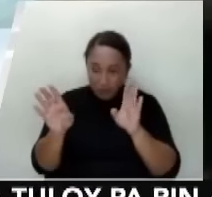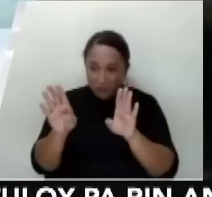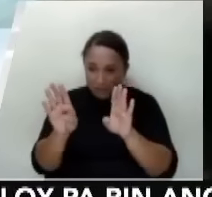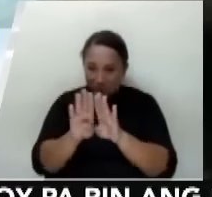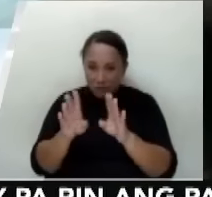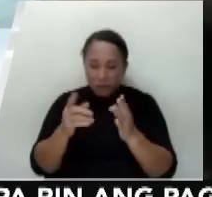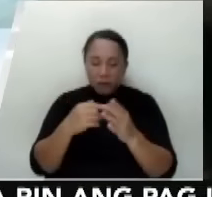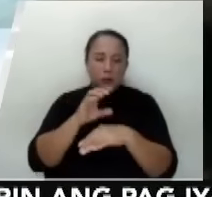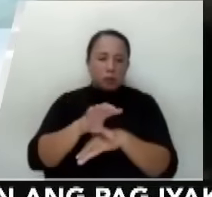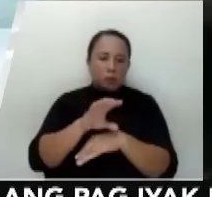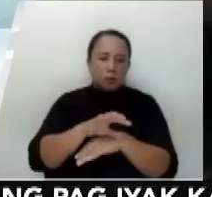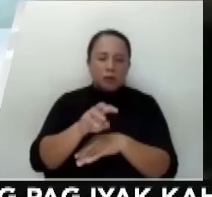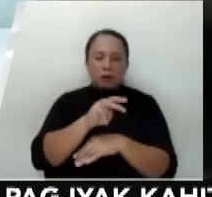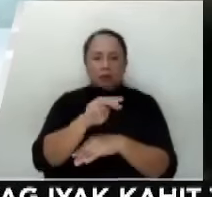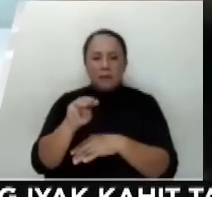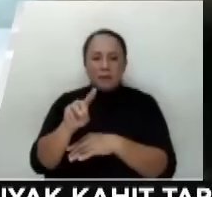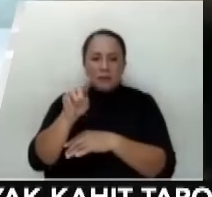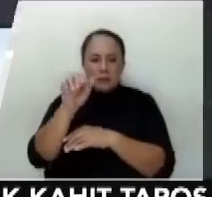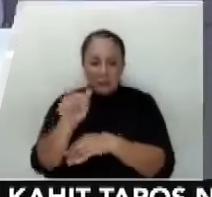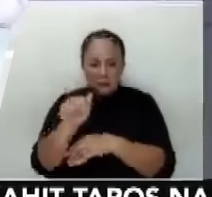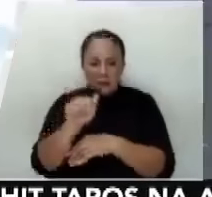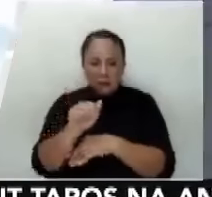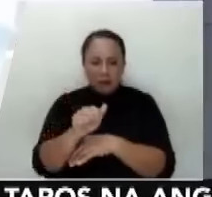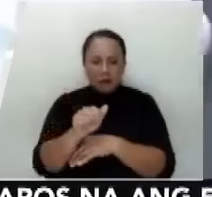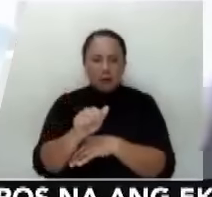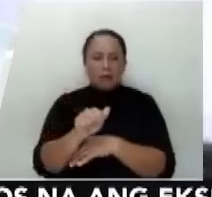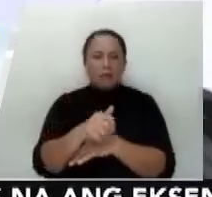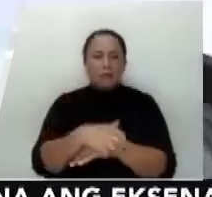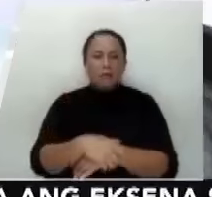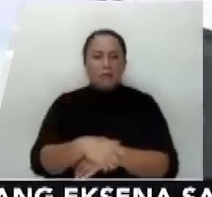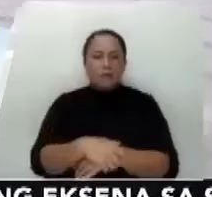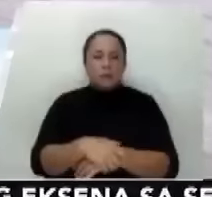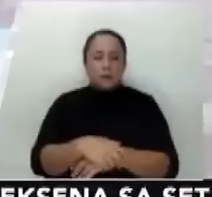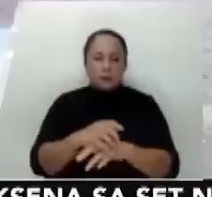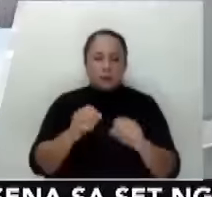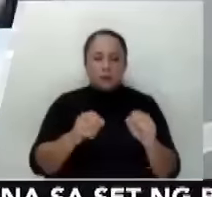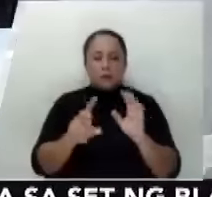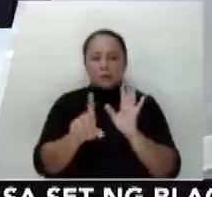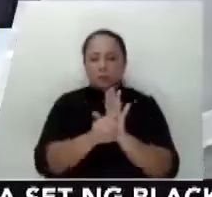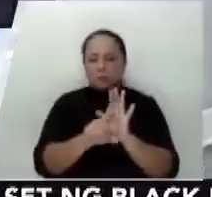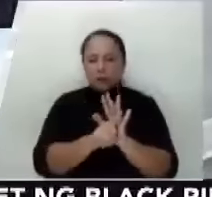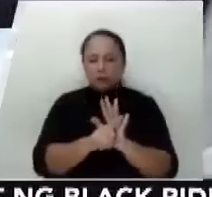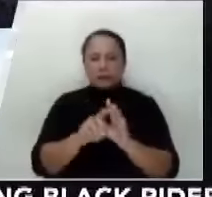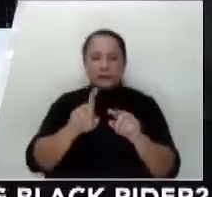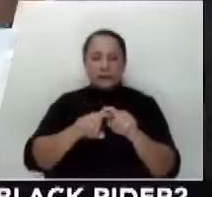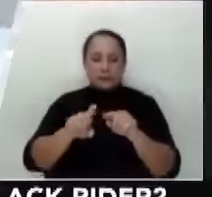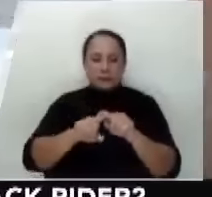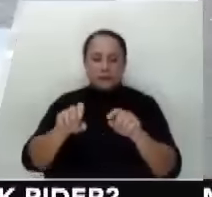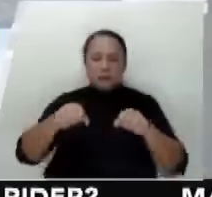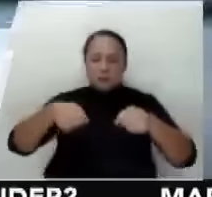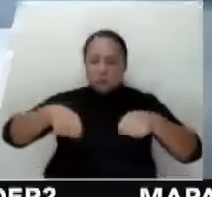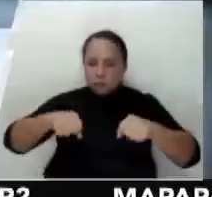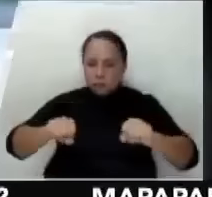Metro Manila Development Authority o MMDA, kognay ng ban sa mga e-trike, e-bike at tricycle sa mga national